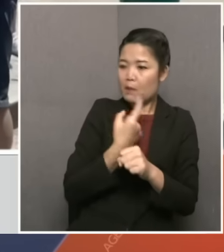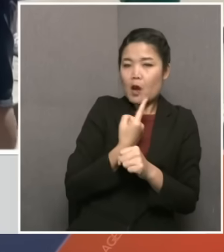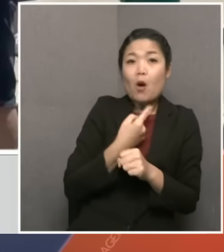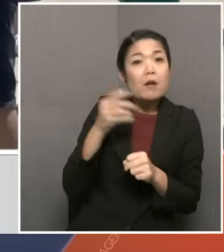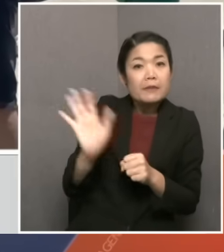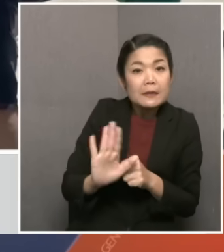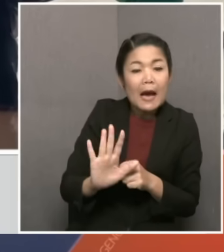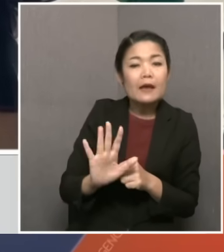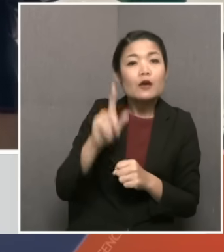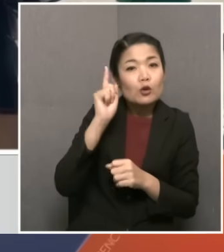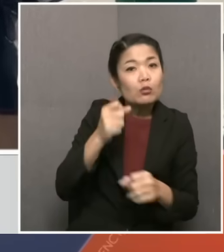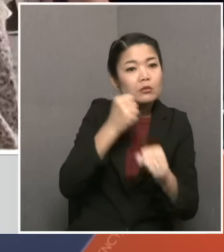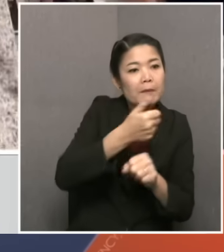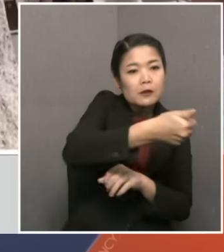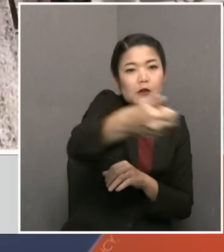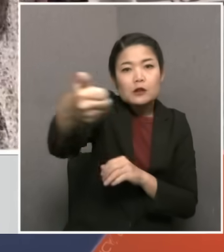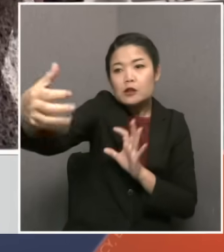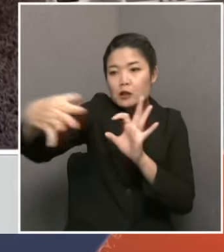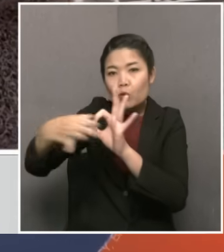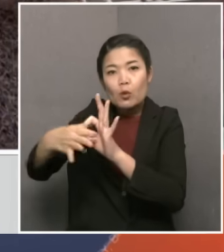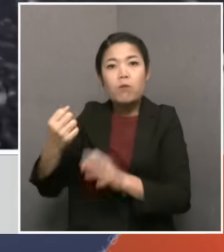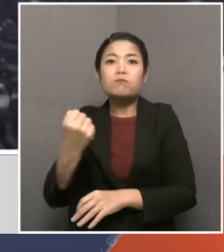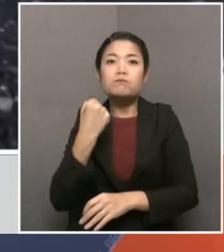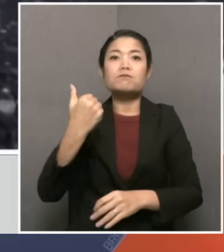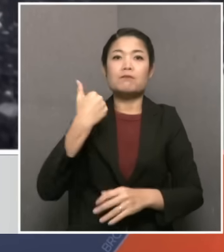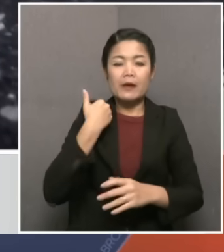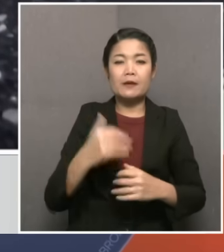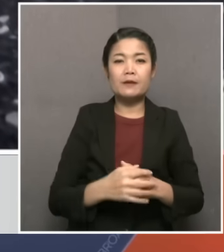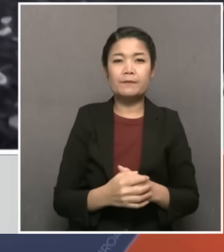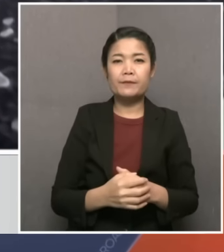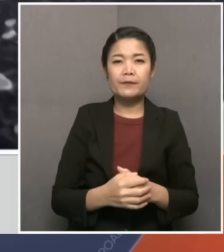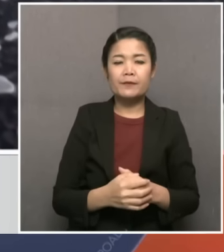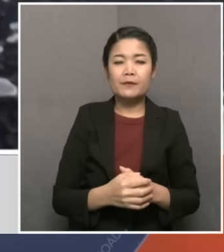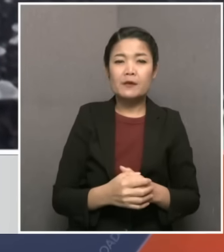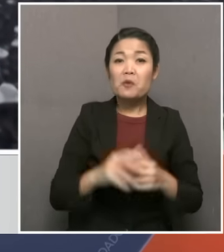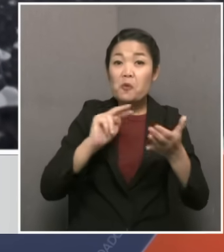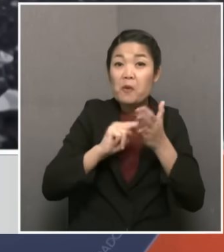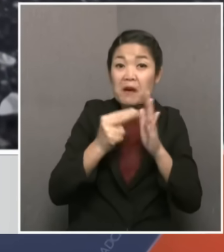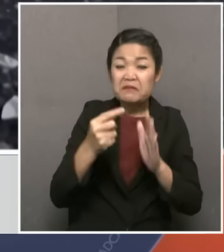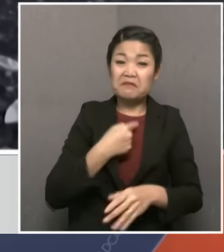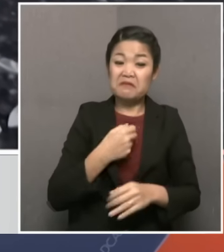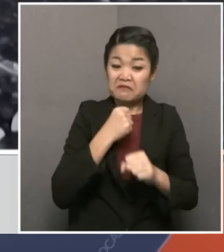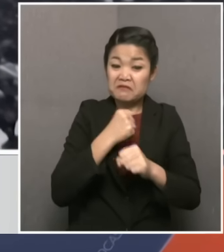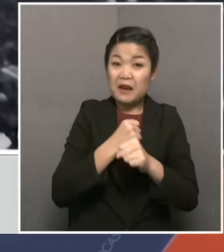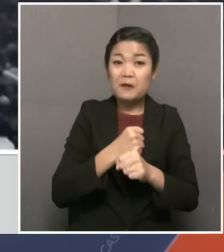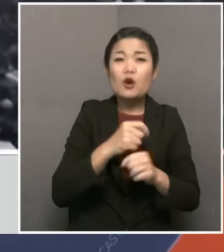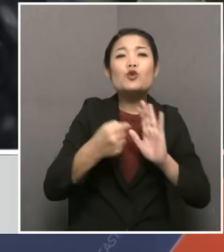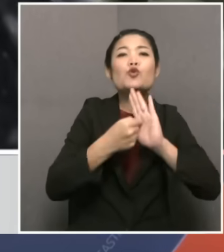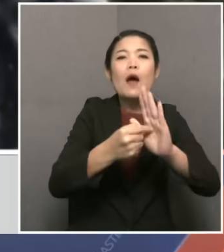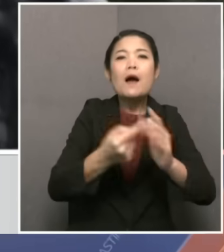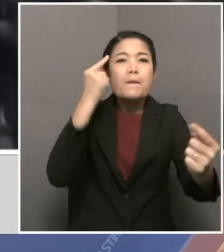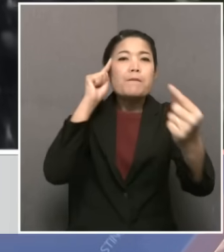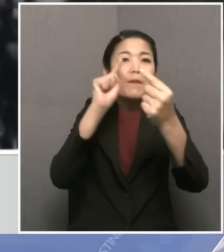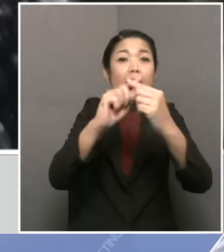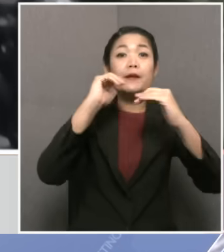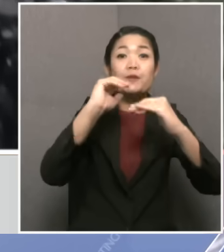ฉันทำด้าน adaptation อย่างจริงจังด้วยนะก็คือความหมายคื ฉันมีฉันจะตั้งใจจะปลูกป่าเท่าไหร่ฉันจะต้อง